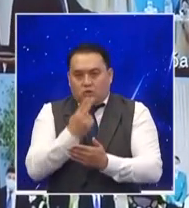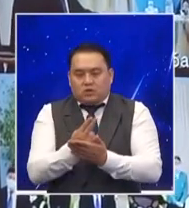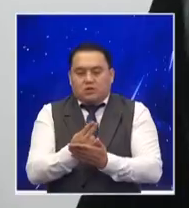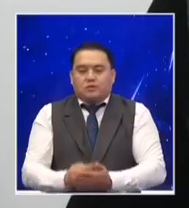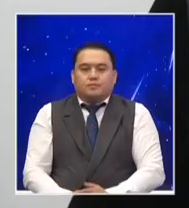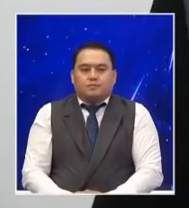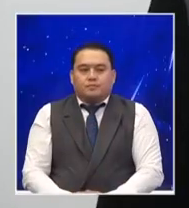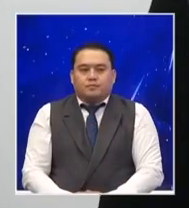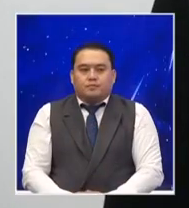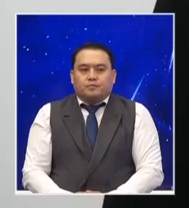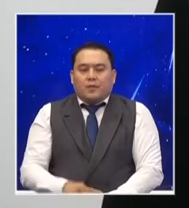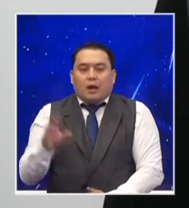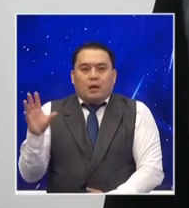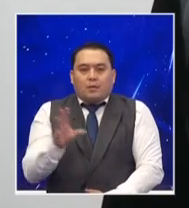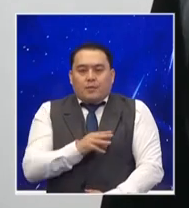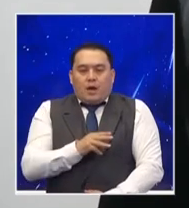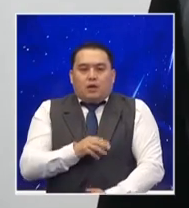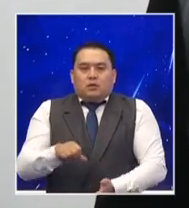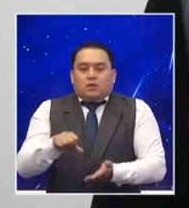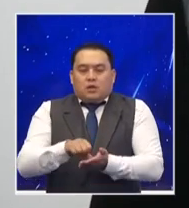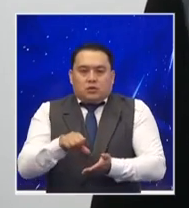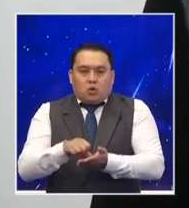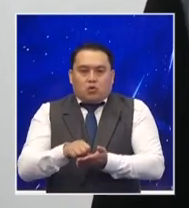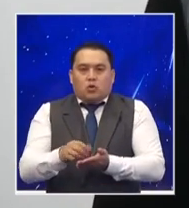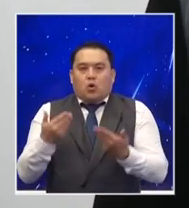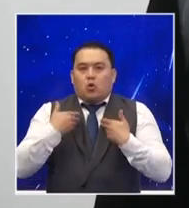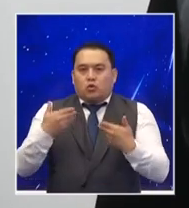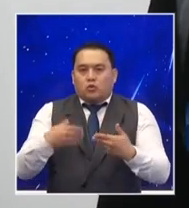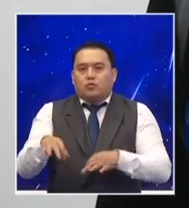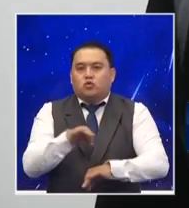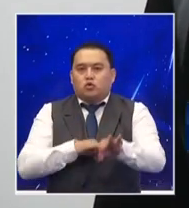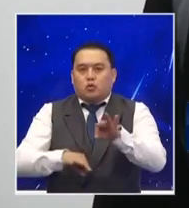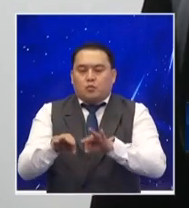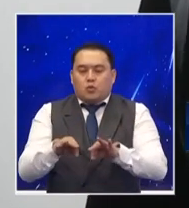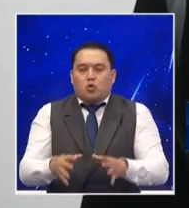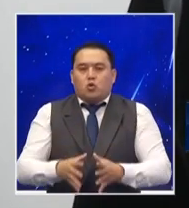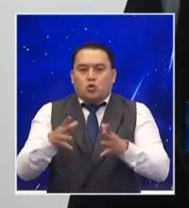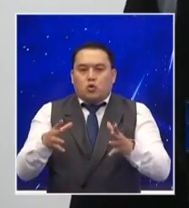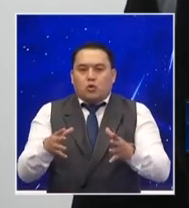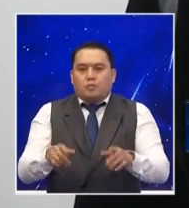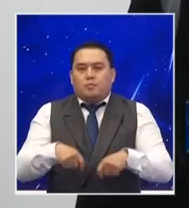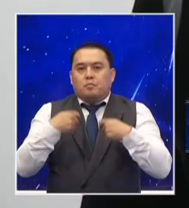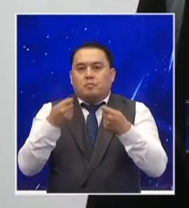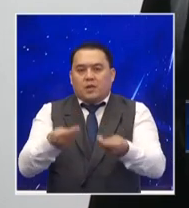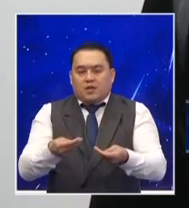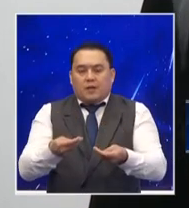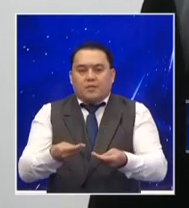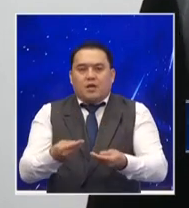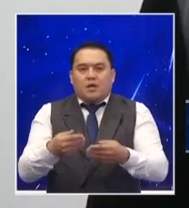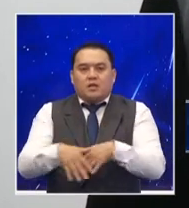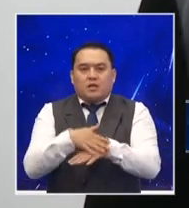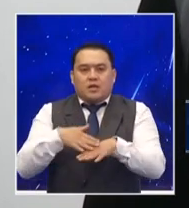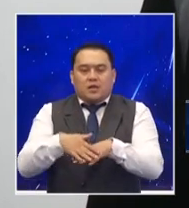отыр. Барлық үміткерлерді шын жүректен құттықтаймын. Бұл жоба бізге үлкен мүмкіндіктер берді және де еліміздің дамуына